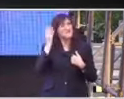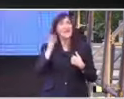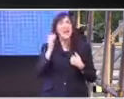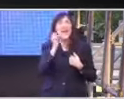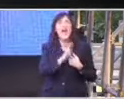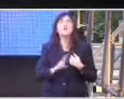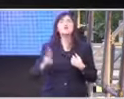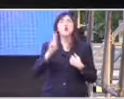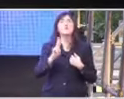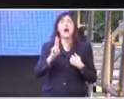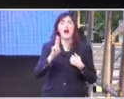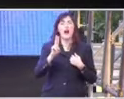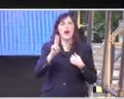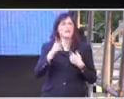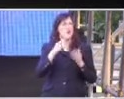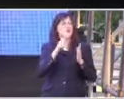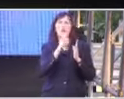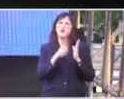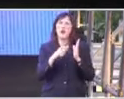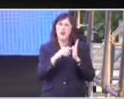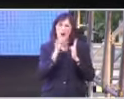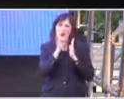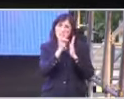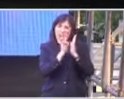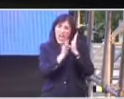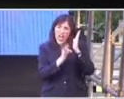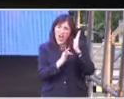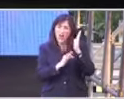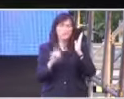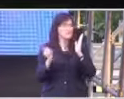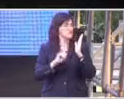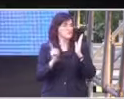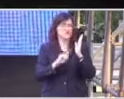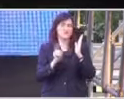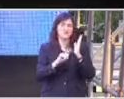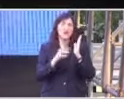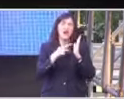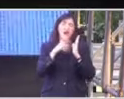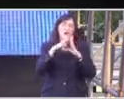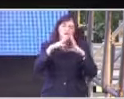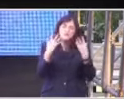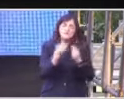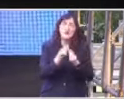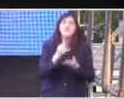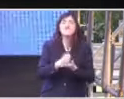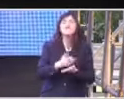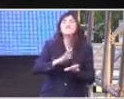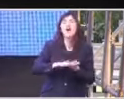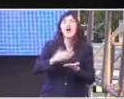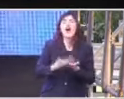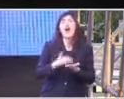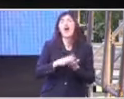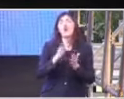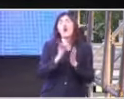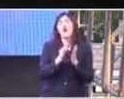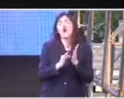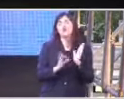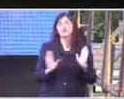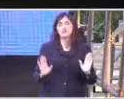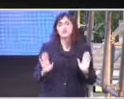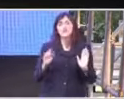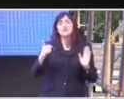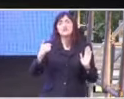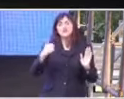Noi siamo quelli che non vivono di Navigator e di redditi di cittadinanza ma